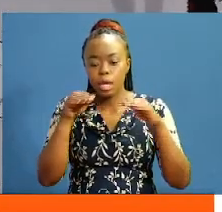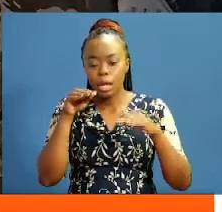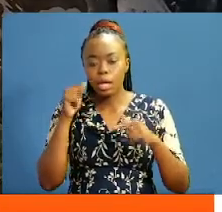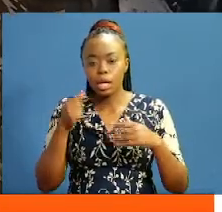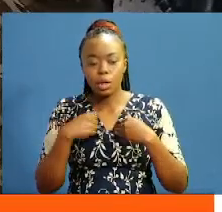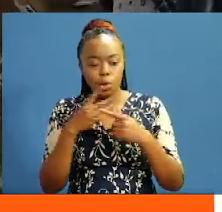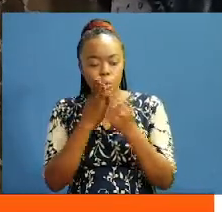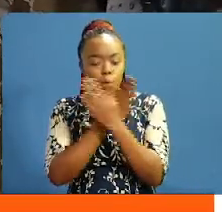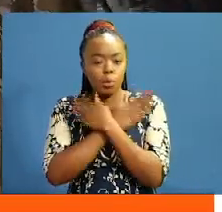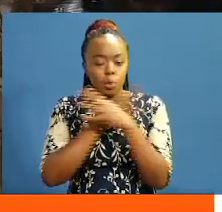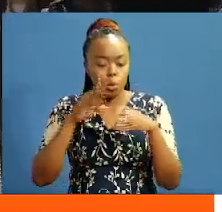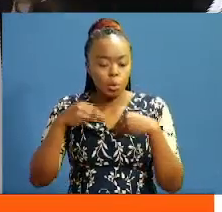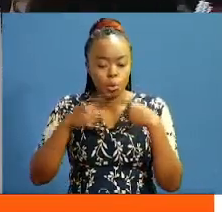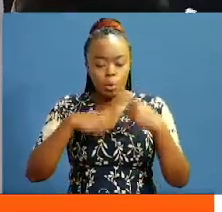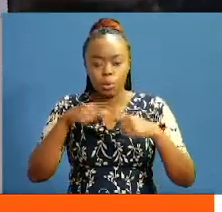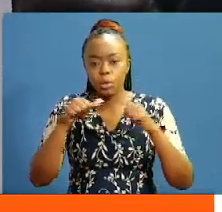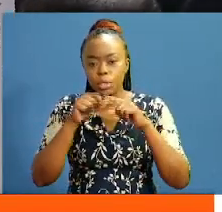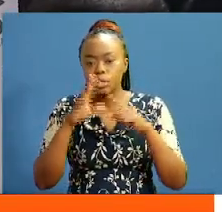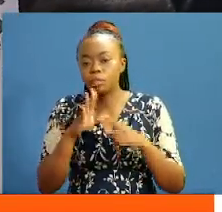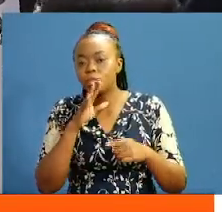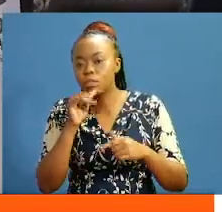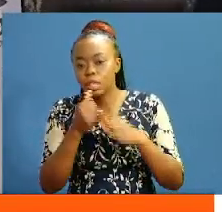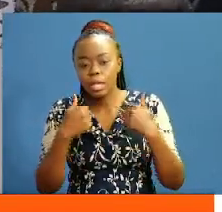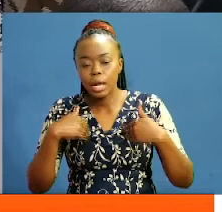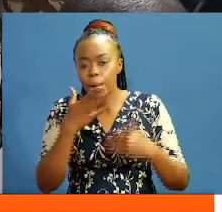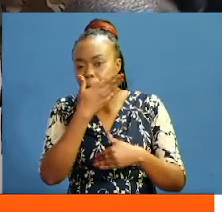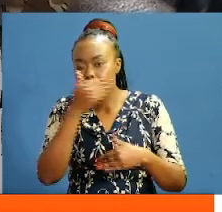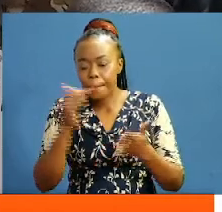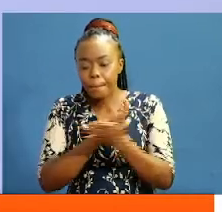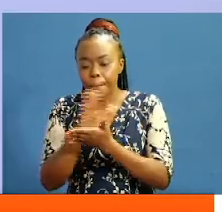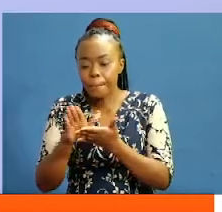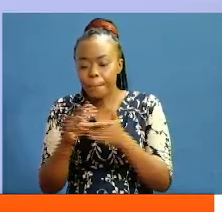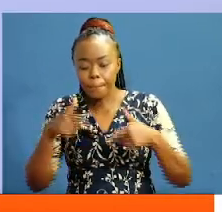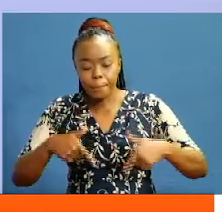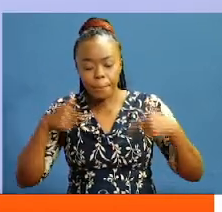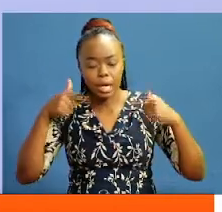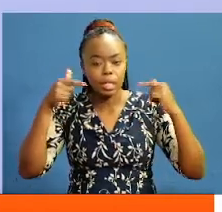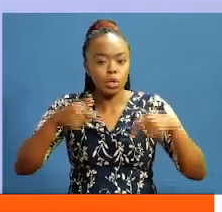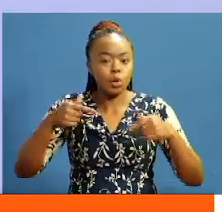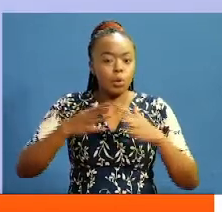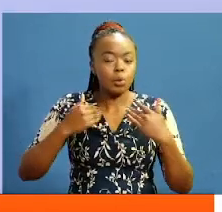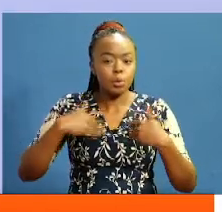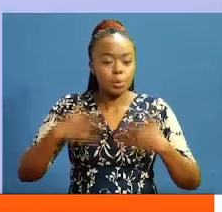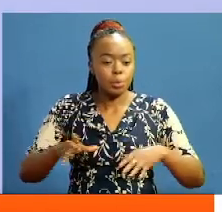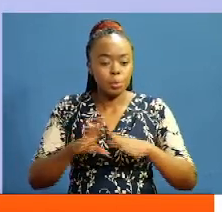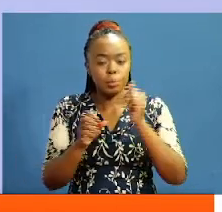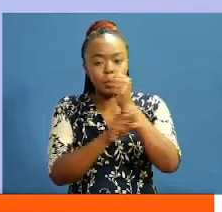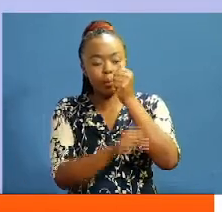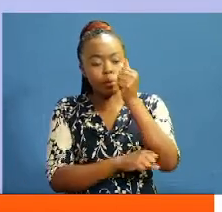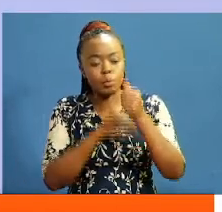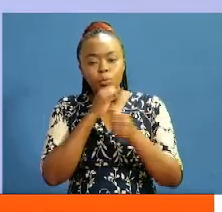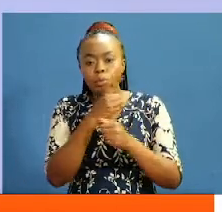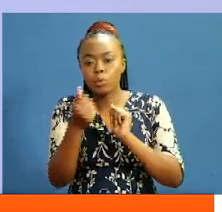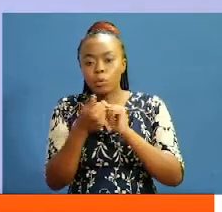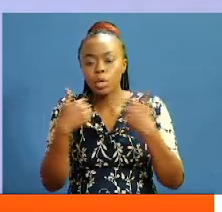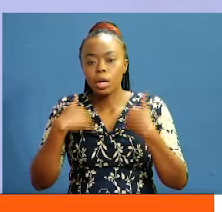Wakenya kukumbatia mwelekeo huo ili tembo waweze kupata mazingira mazuri. Today, as we have people supporting this heritage